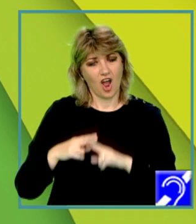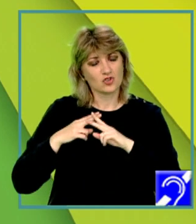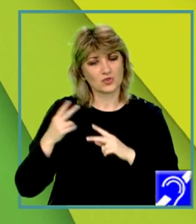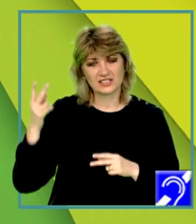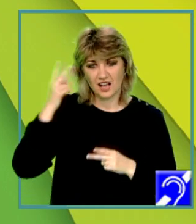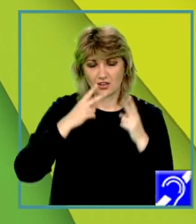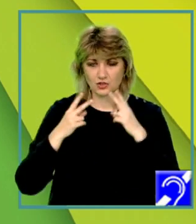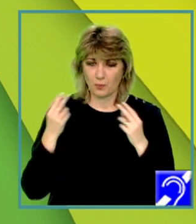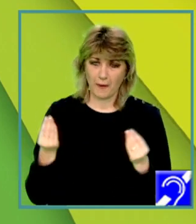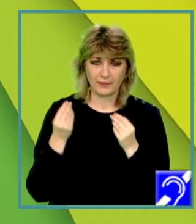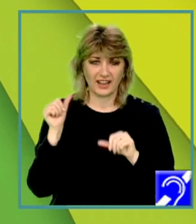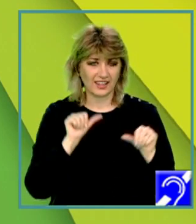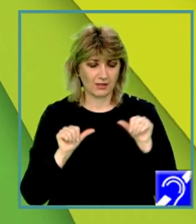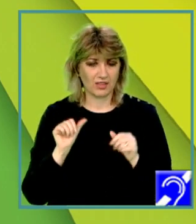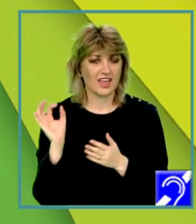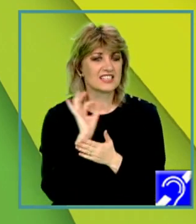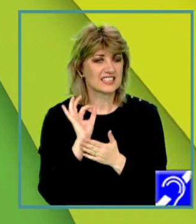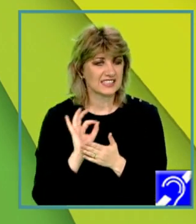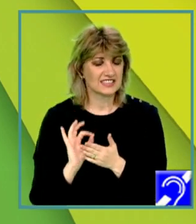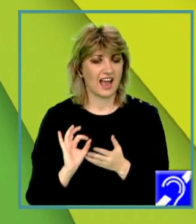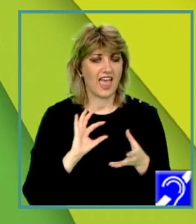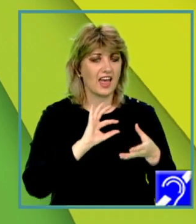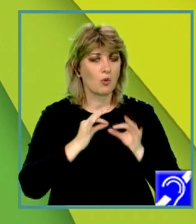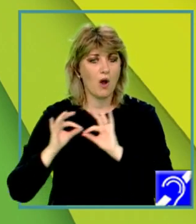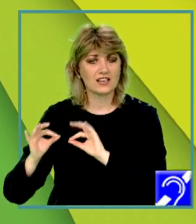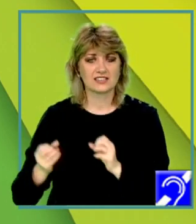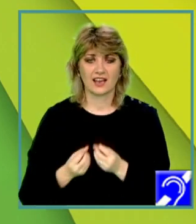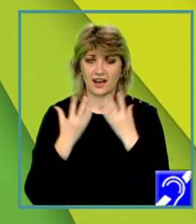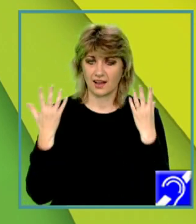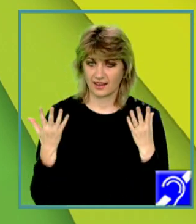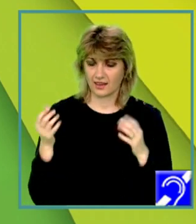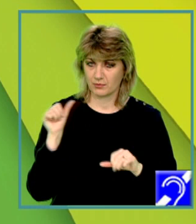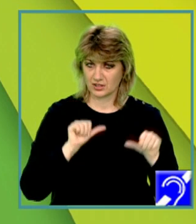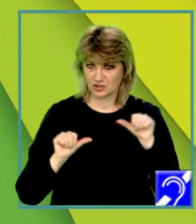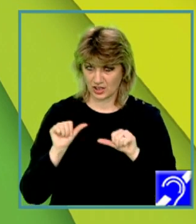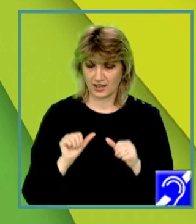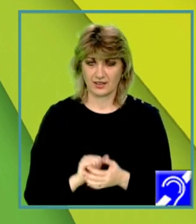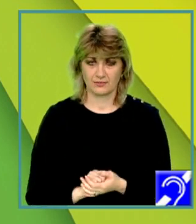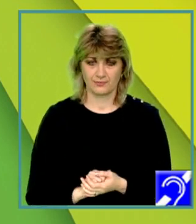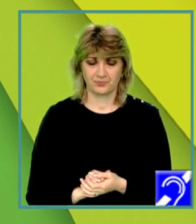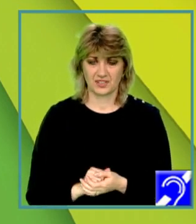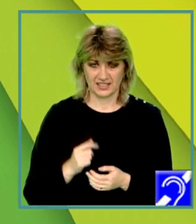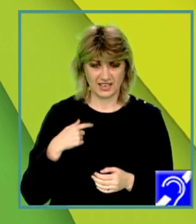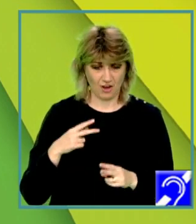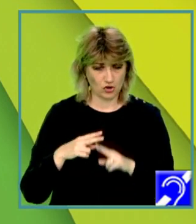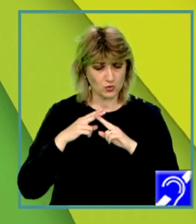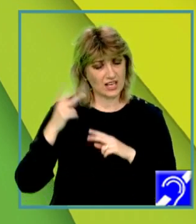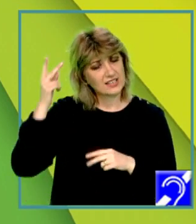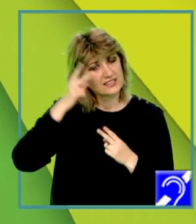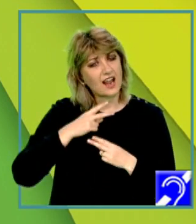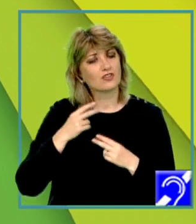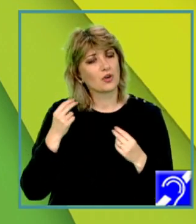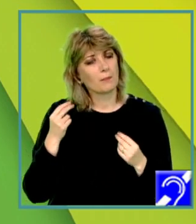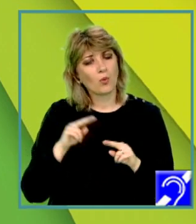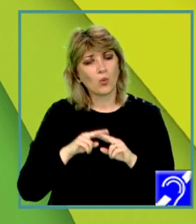chimia scrierea ecuațiilor reacțiilor chimice ne va ajuta să înțelegem cum